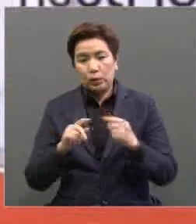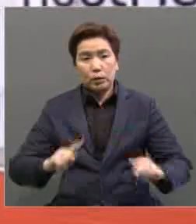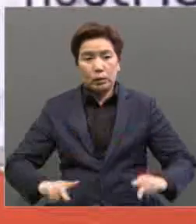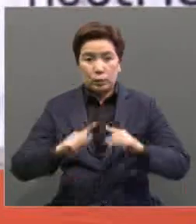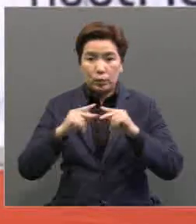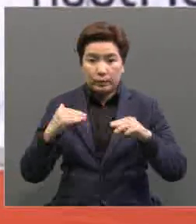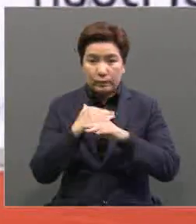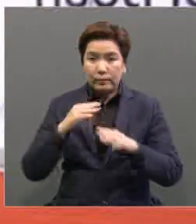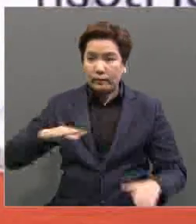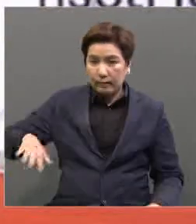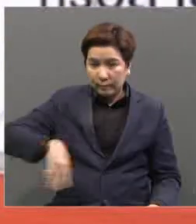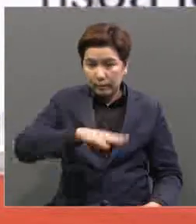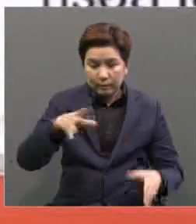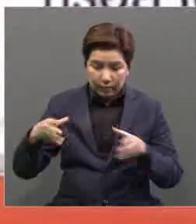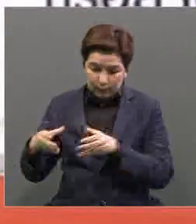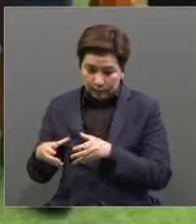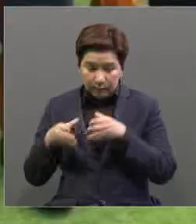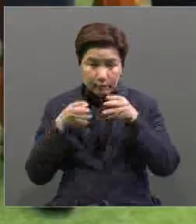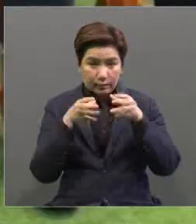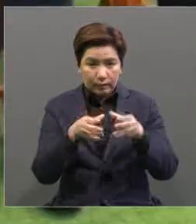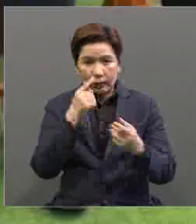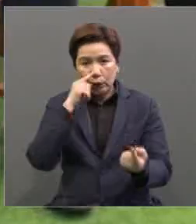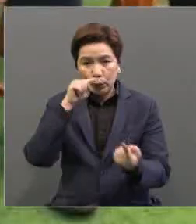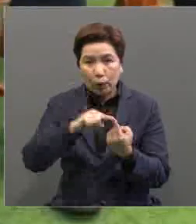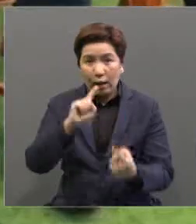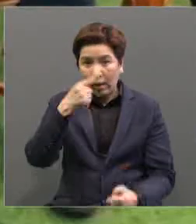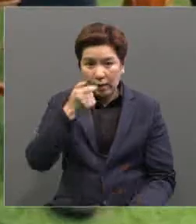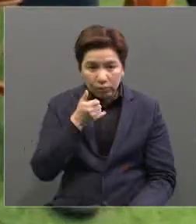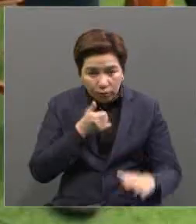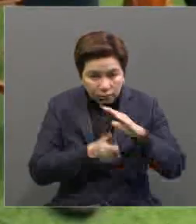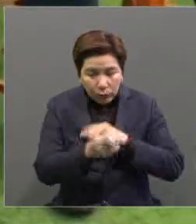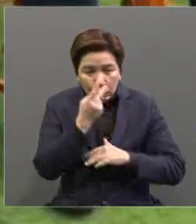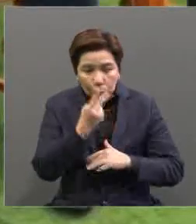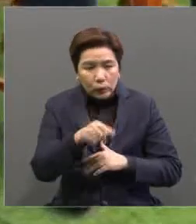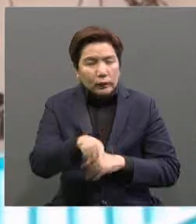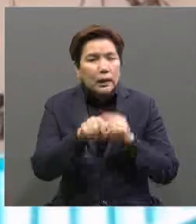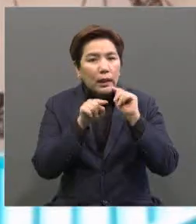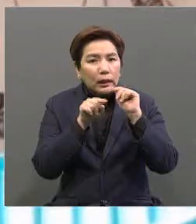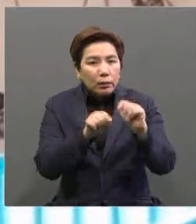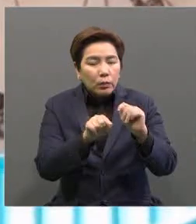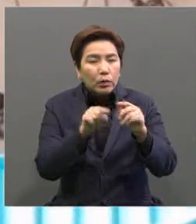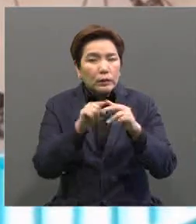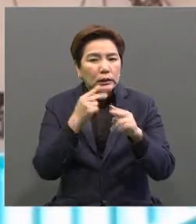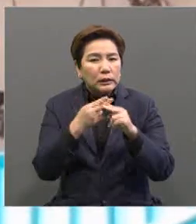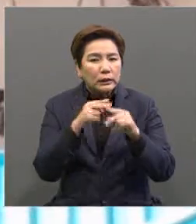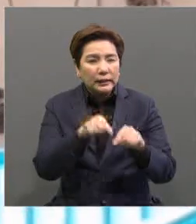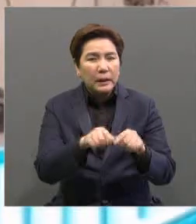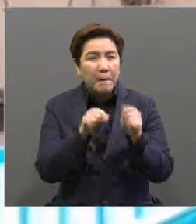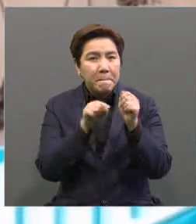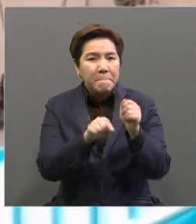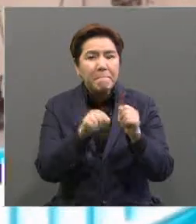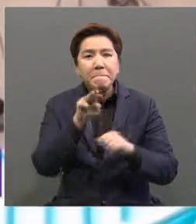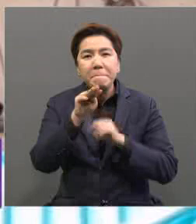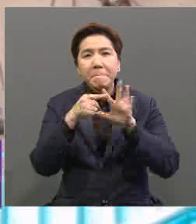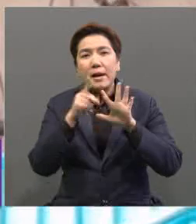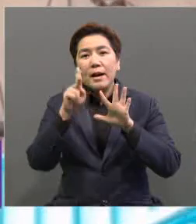มนาคมนะหลายท่านเลยวันนี้นะลงพื้นที่ไปจุดแรกที่เขาไปดูเลยนะครับก็คือที่ตำบลตะคร่ำเอ็นนะครับอำเภอ